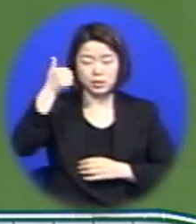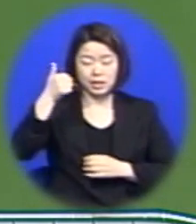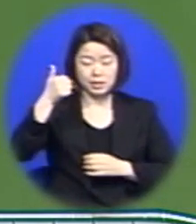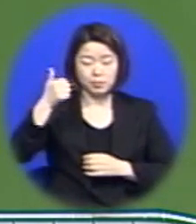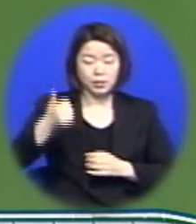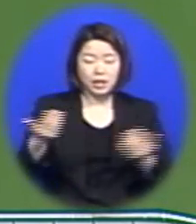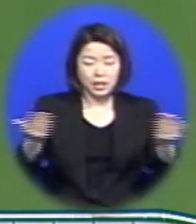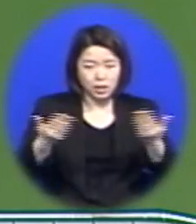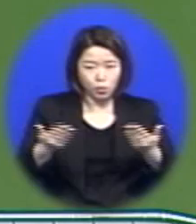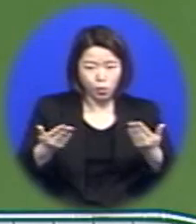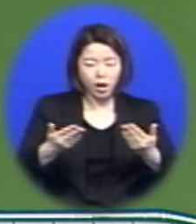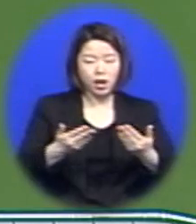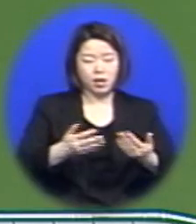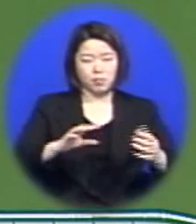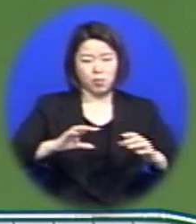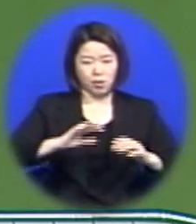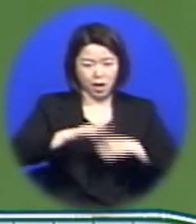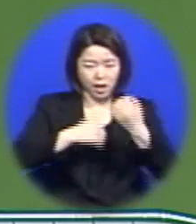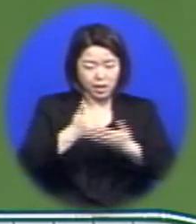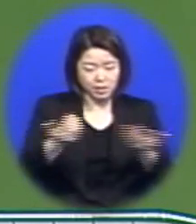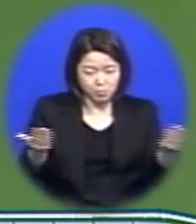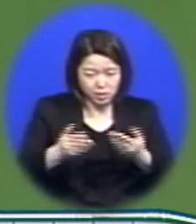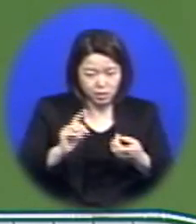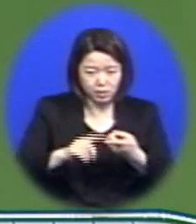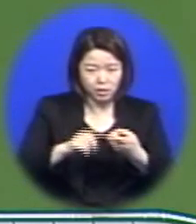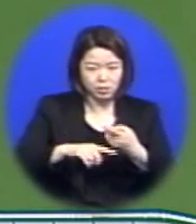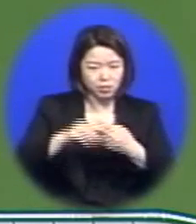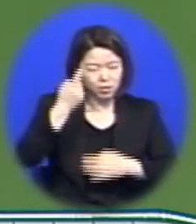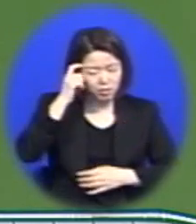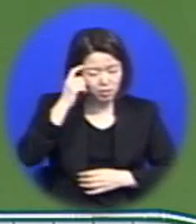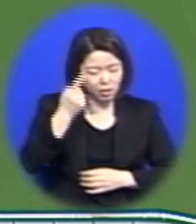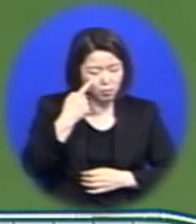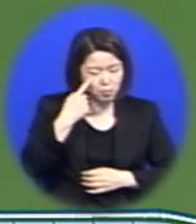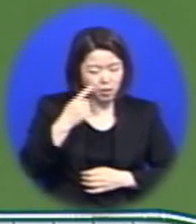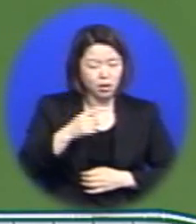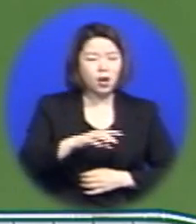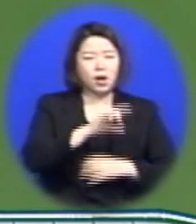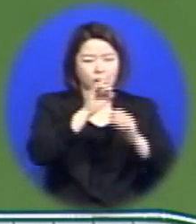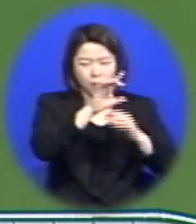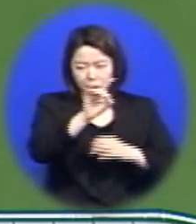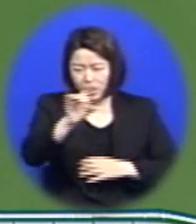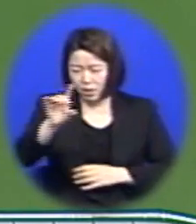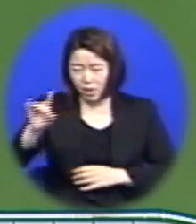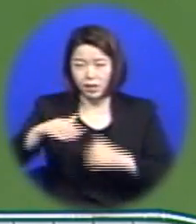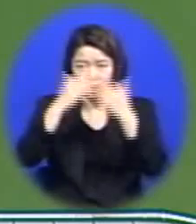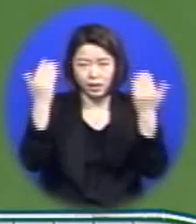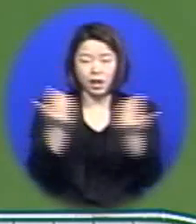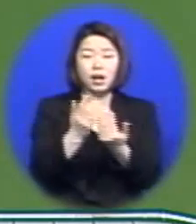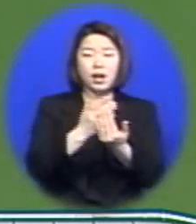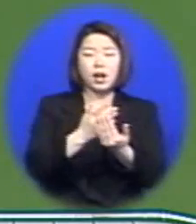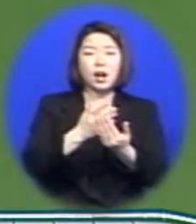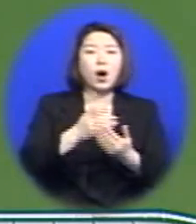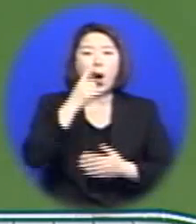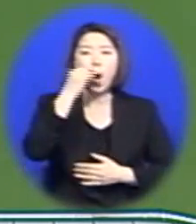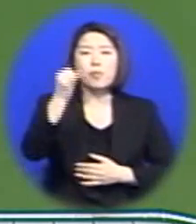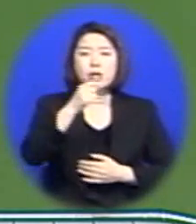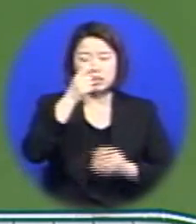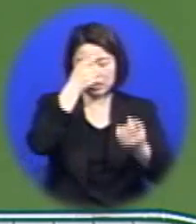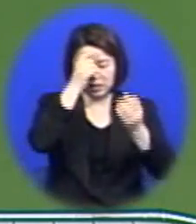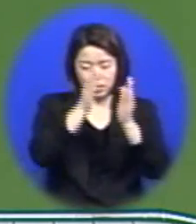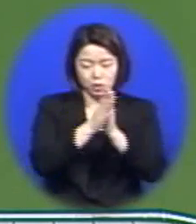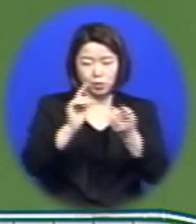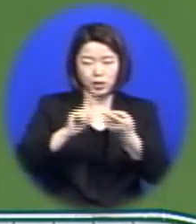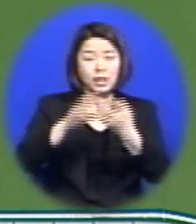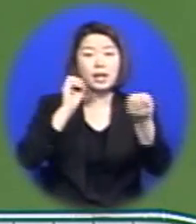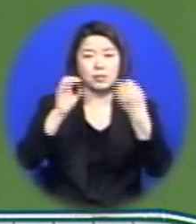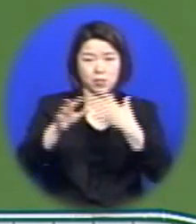사역을 가만히 생각해 보니까 하나같이 어머니의 기도의 응답이 되라는 거 하나님은 목사님의 어머니의 기도를